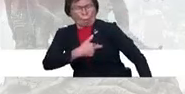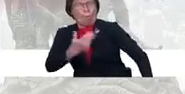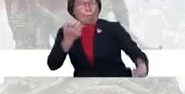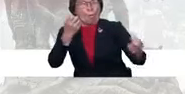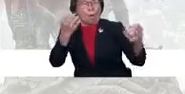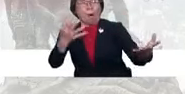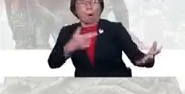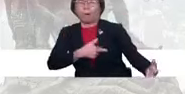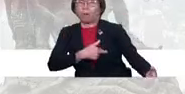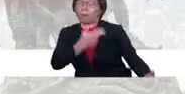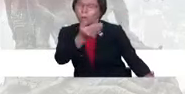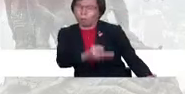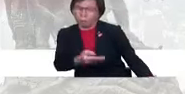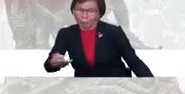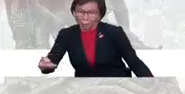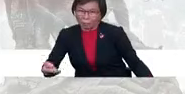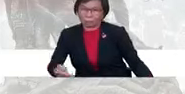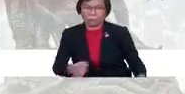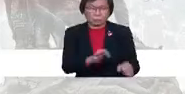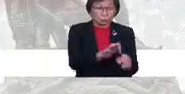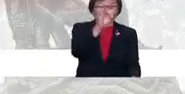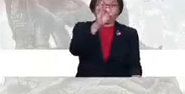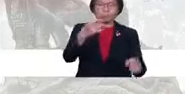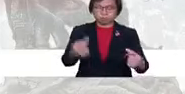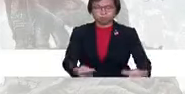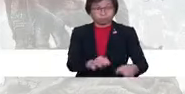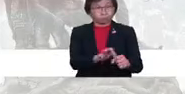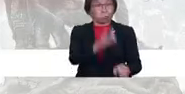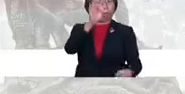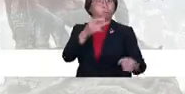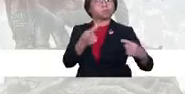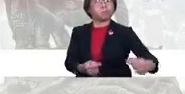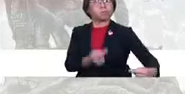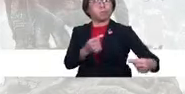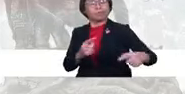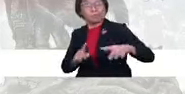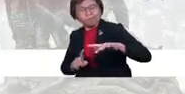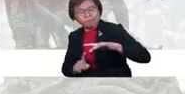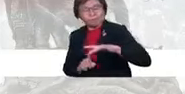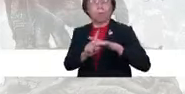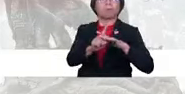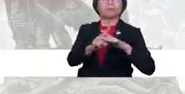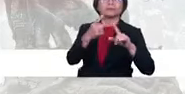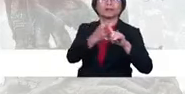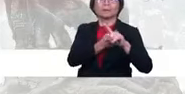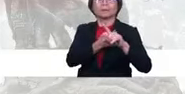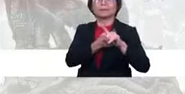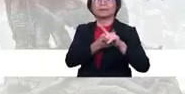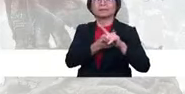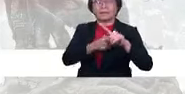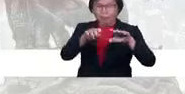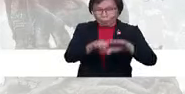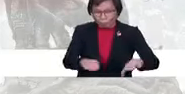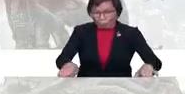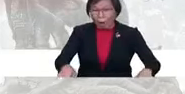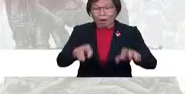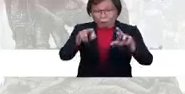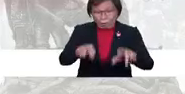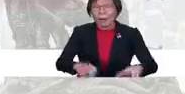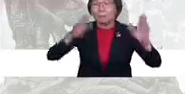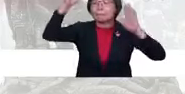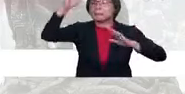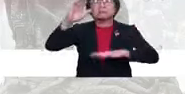benda namun semangat perjuangan yang tumbuh daripada anak-anak bumi Bertuah ini